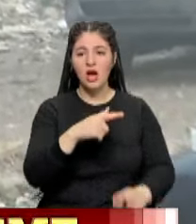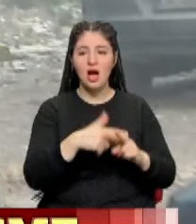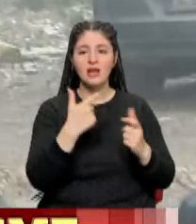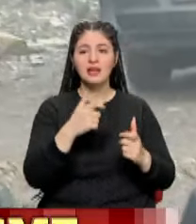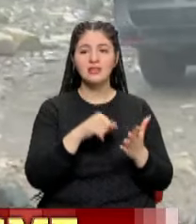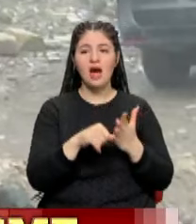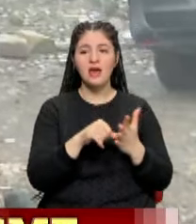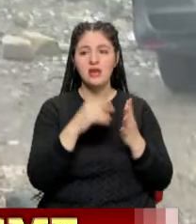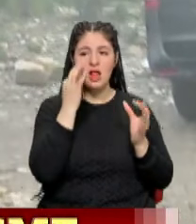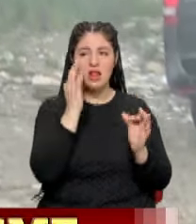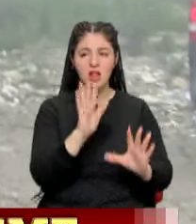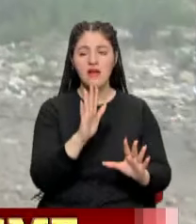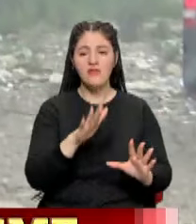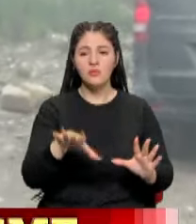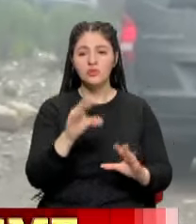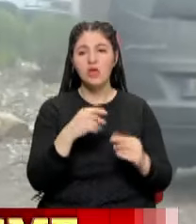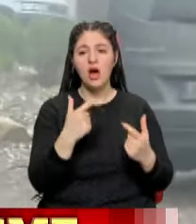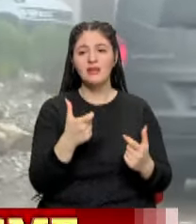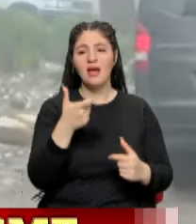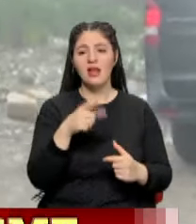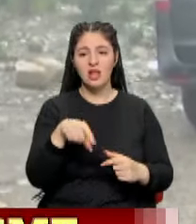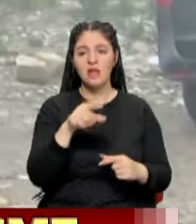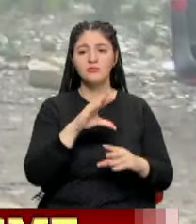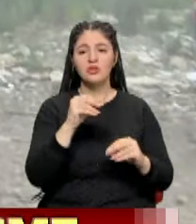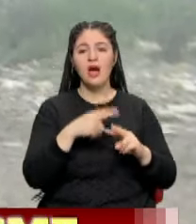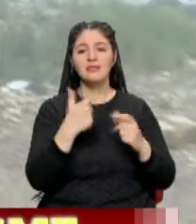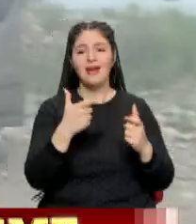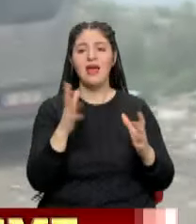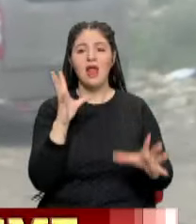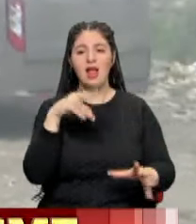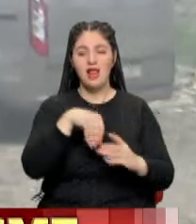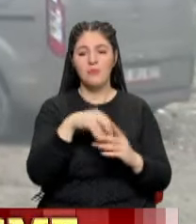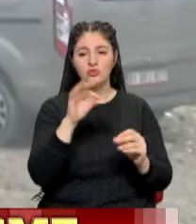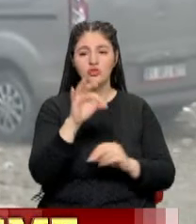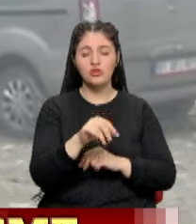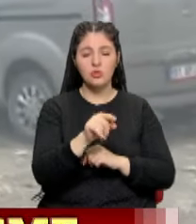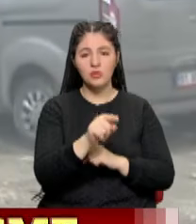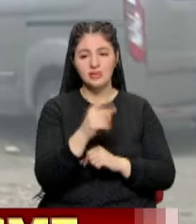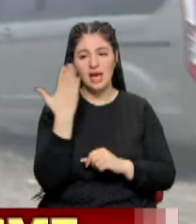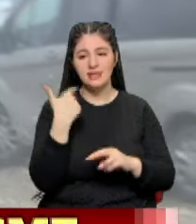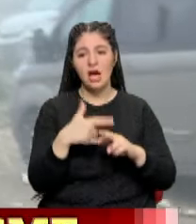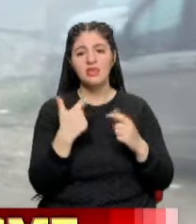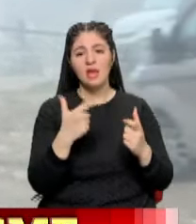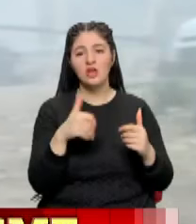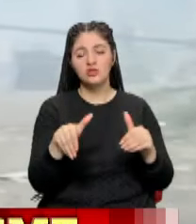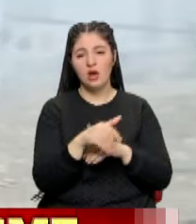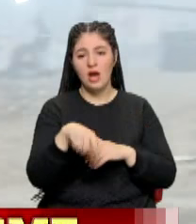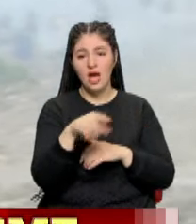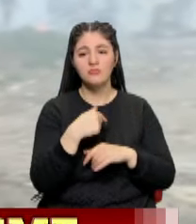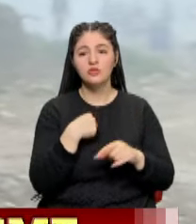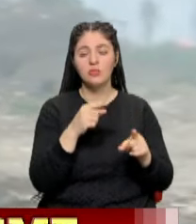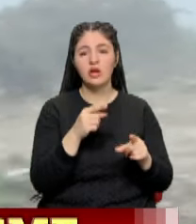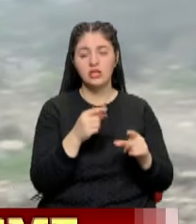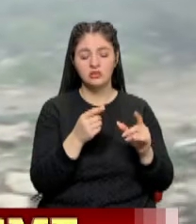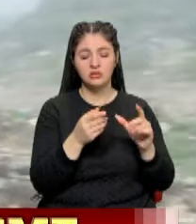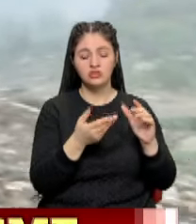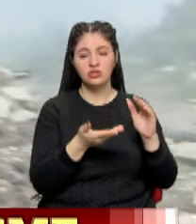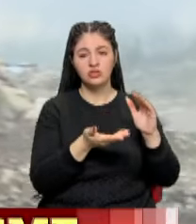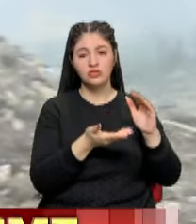Antakya'nın tarihi dokusu ve tüm Hataylıların ve tüm Antakyalıların birleştirdiği noktadır burası, eski Antakya sokakları. Biz buradan